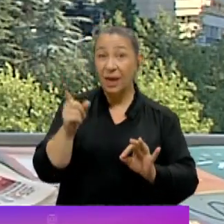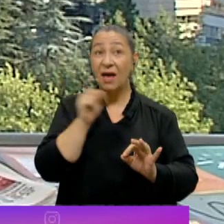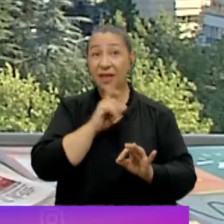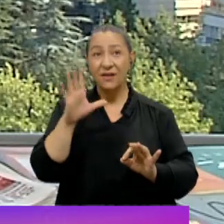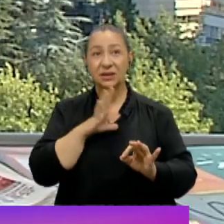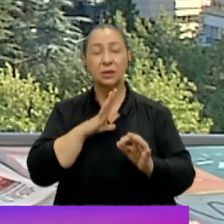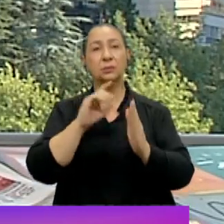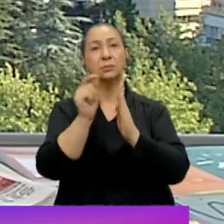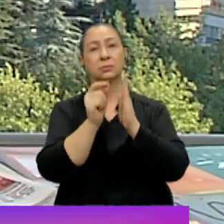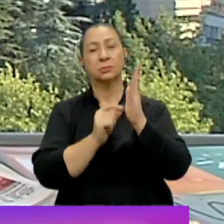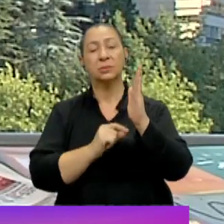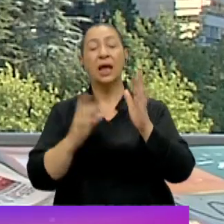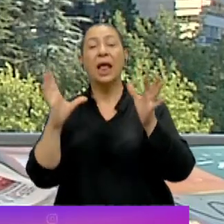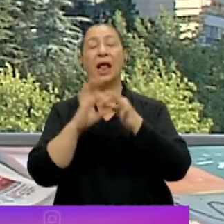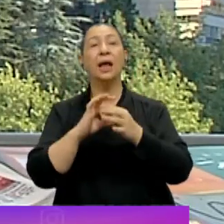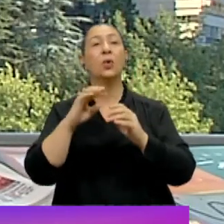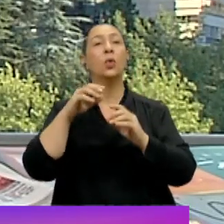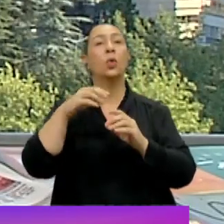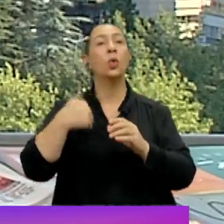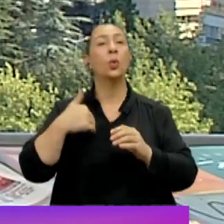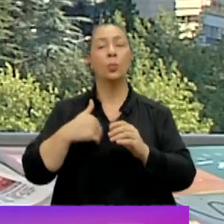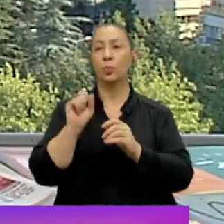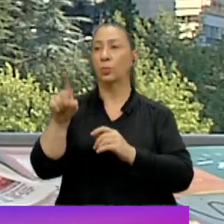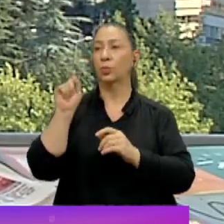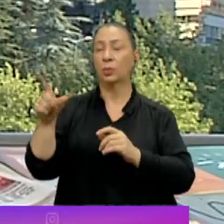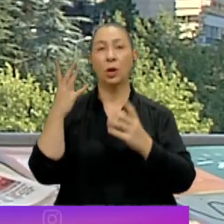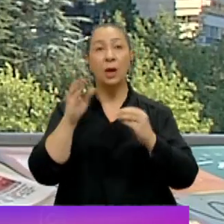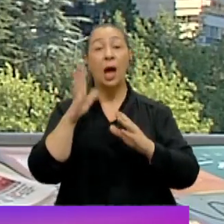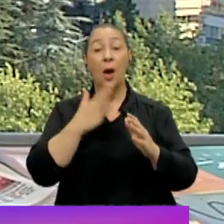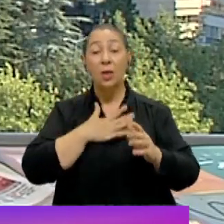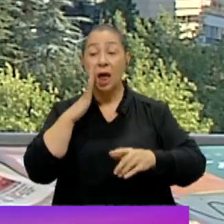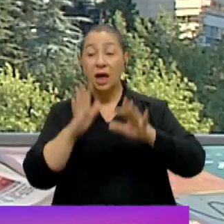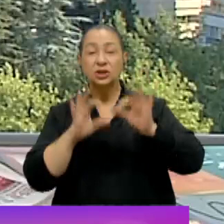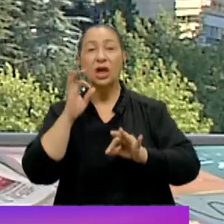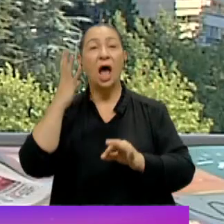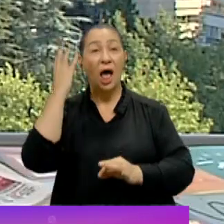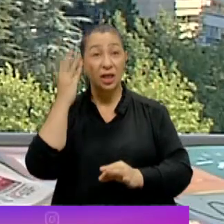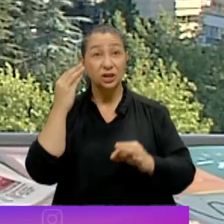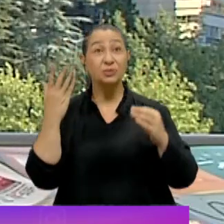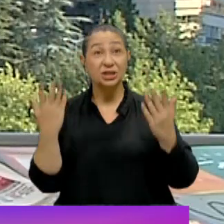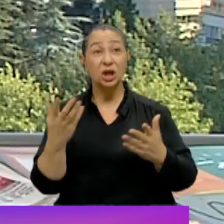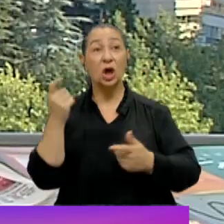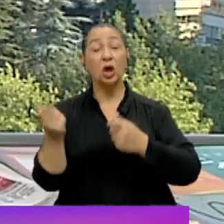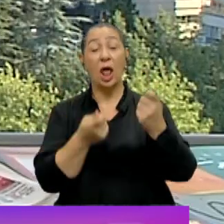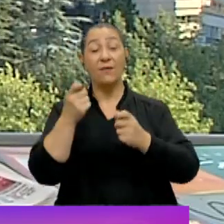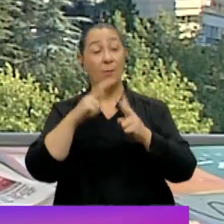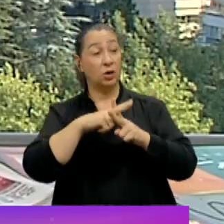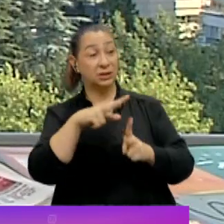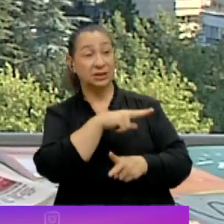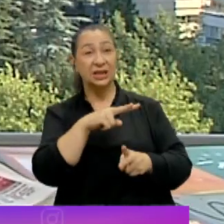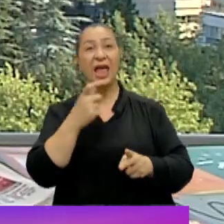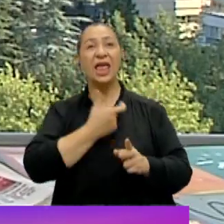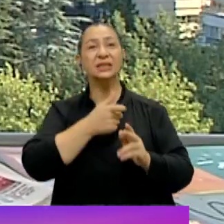varsa tutanak tutup ilgili kurumlara göndermek. Ancak ön tahkikatten anlaşılmıştır ki görevli memurlar